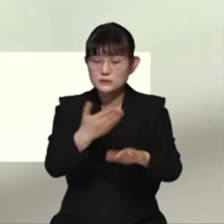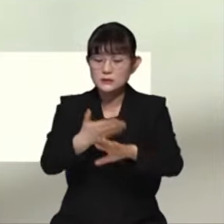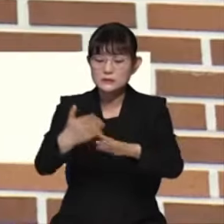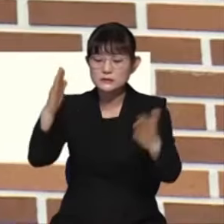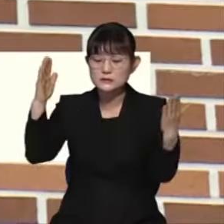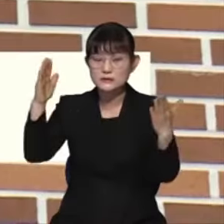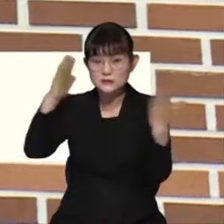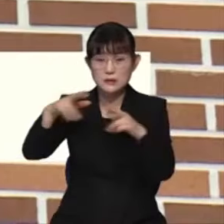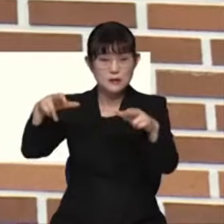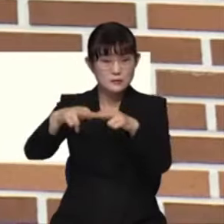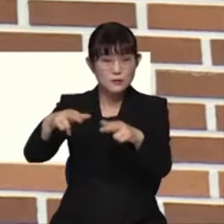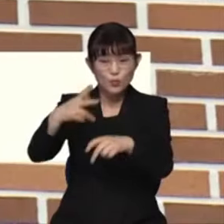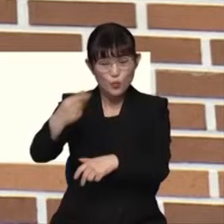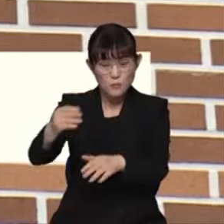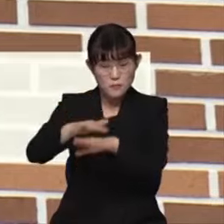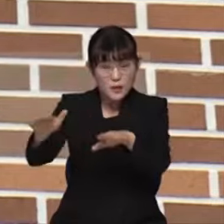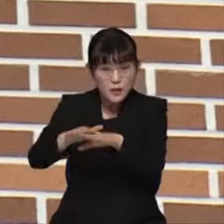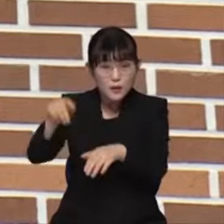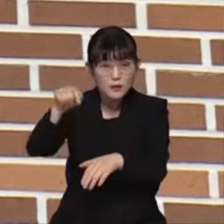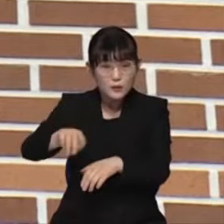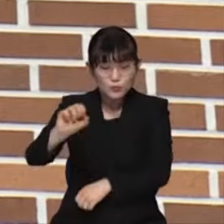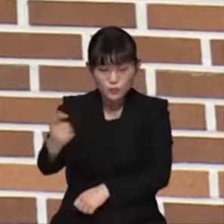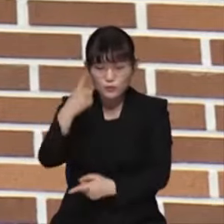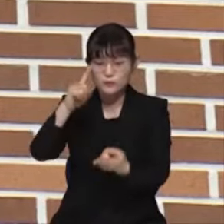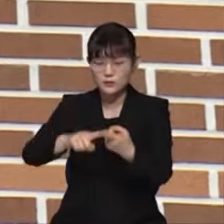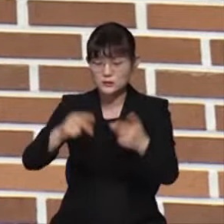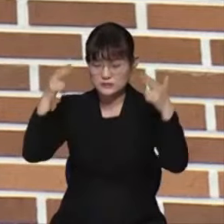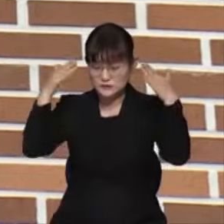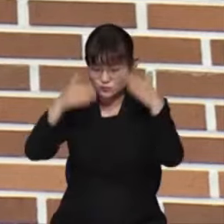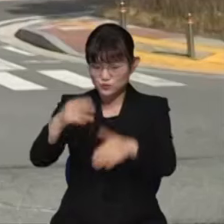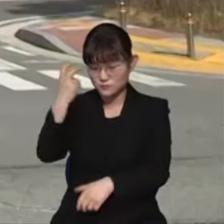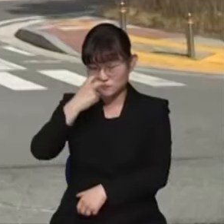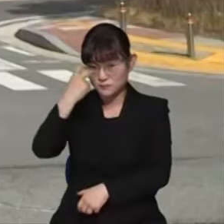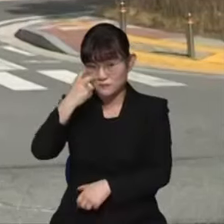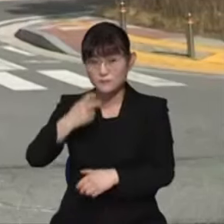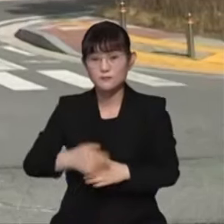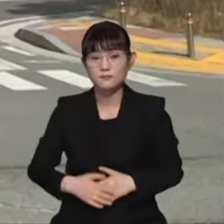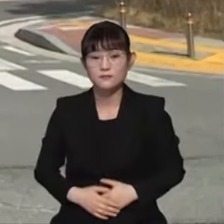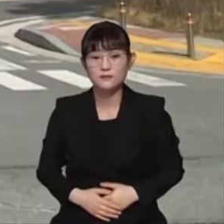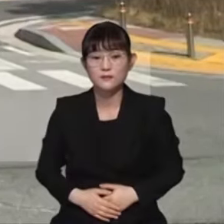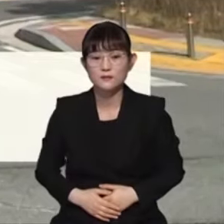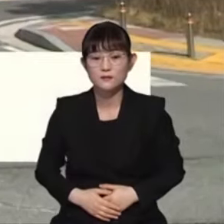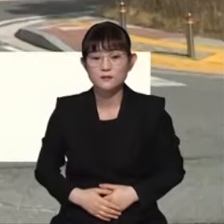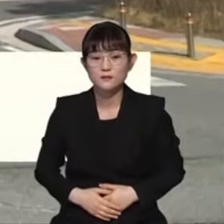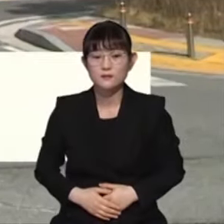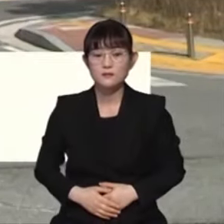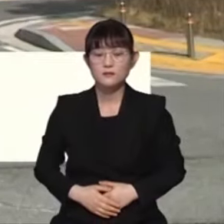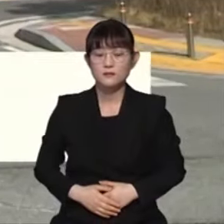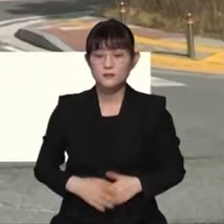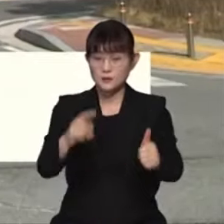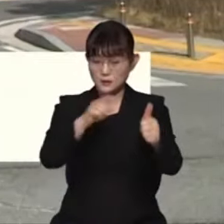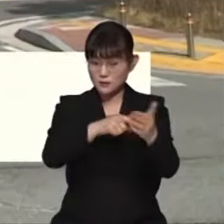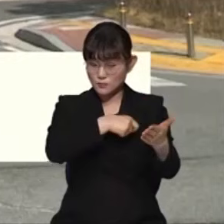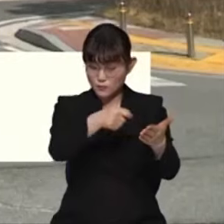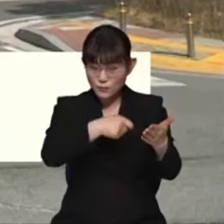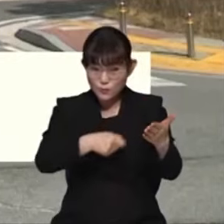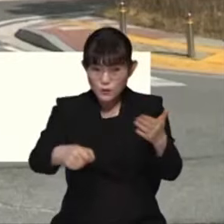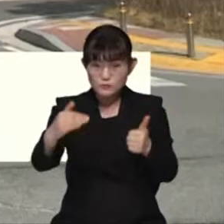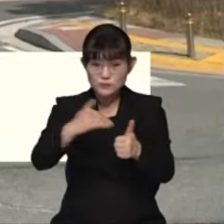배변 처리를 맡게 된 경위에 대해 집중 수사를 진행하고 있습니다. 까지 적시한 그러한 부당한